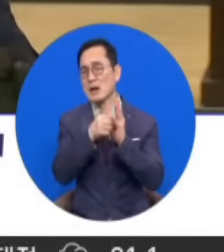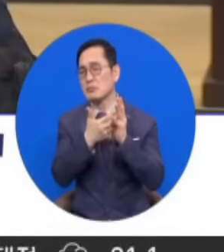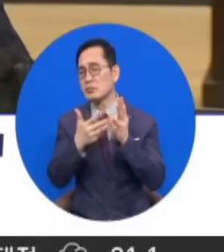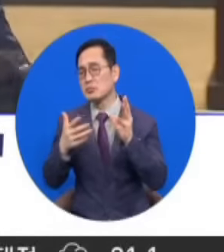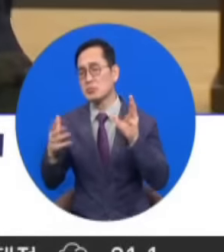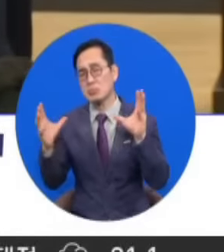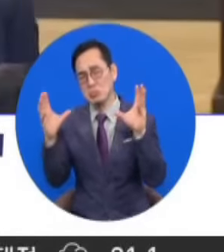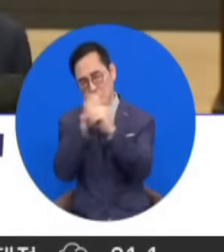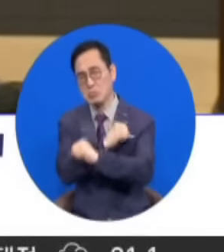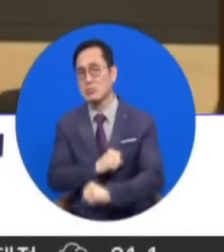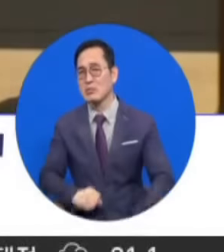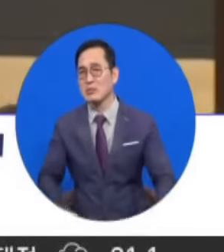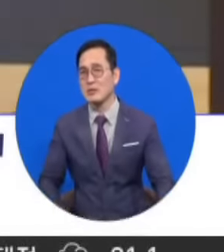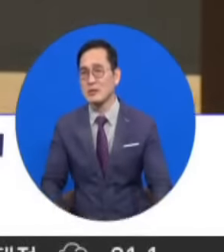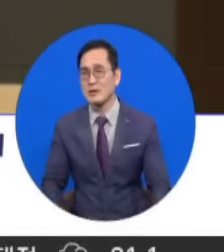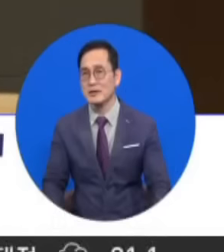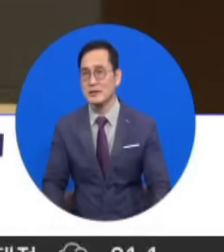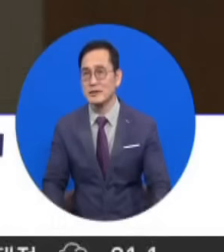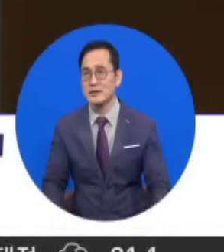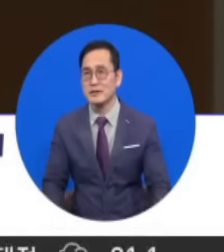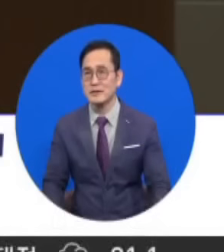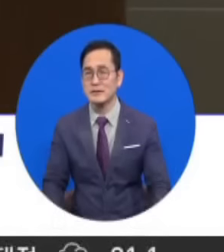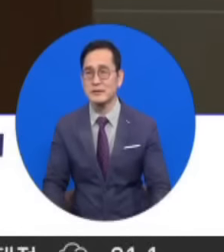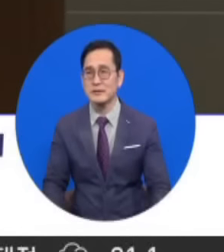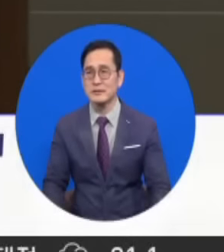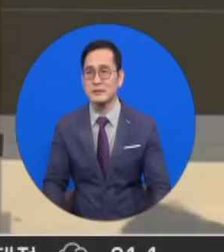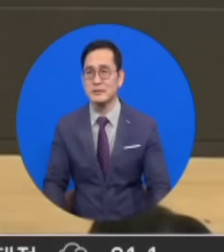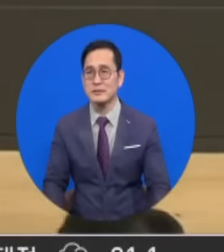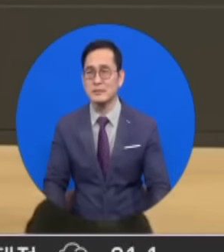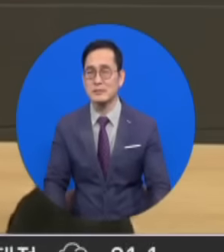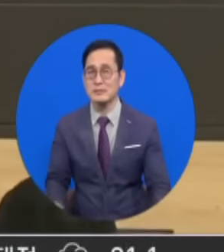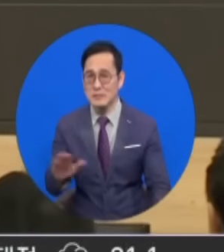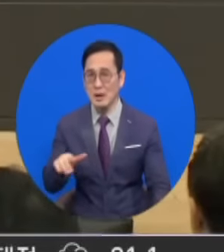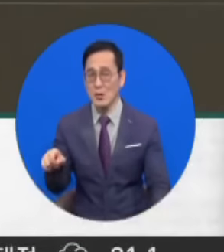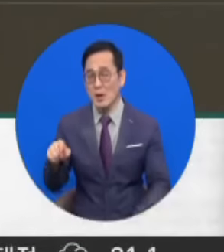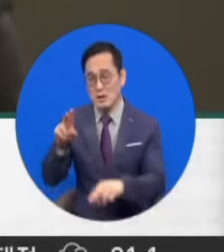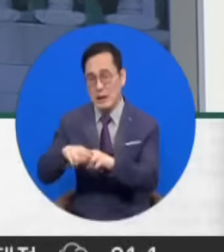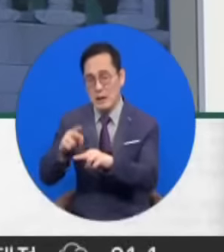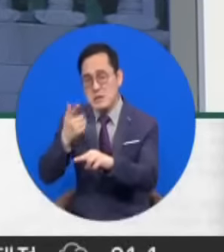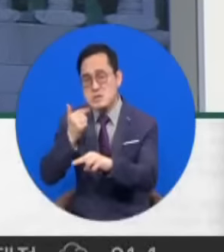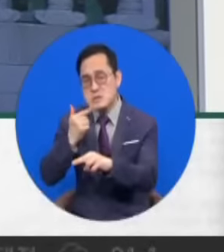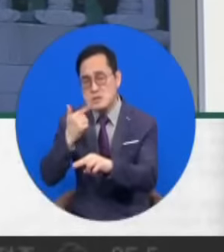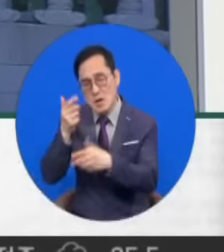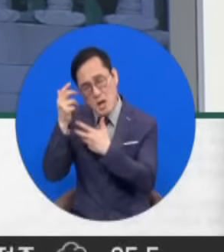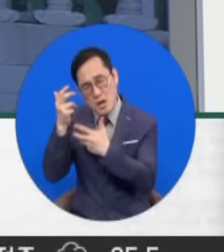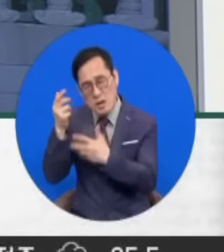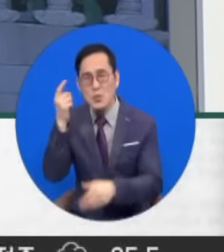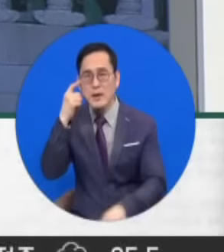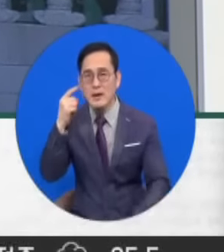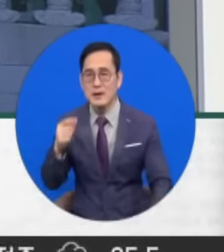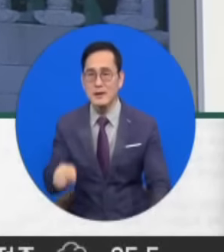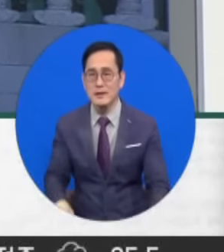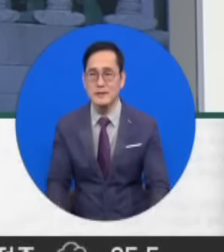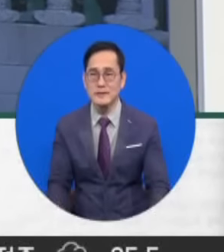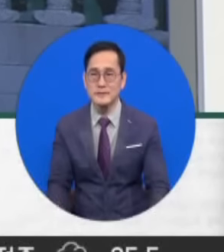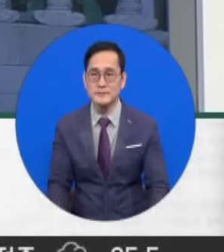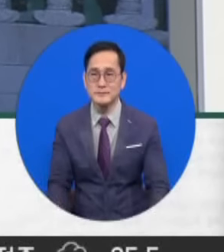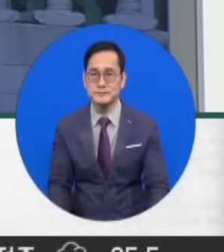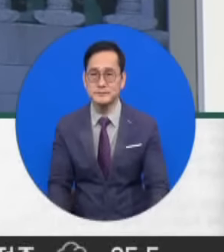제정신이 아니다. 저는 후보들이 지금 그런 상황이 아닌가 싶습니다. 예. 다소 이제 후보들에게 좀 오해의 소지가 있을 수